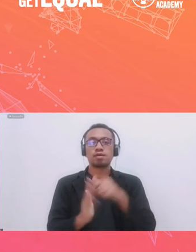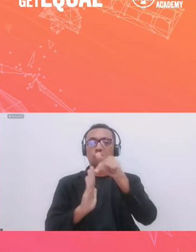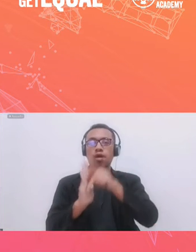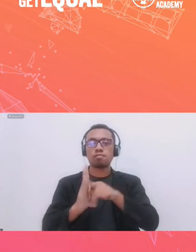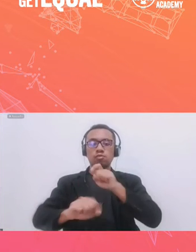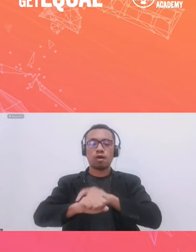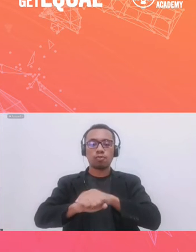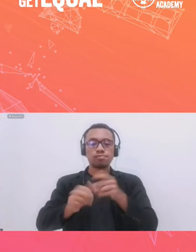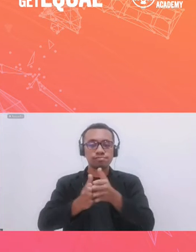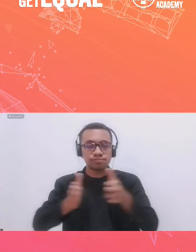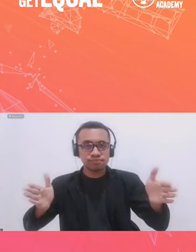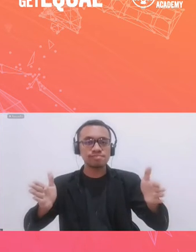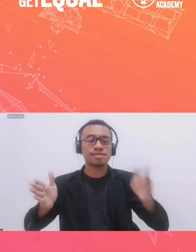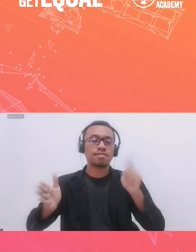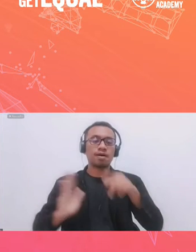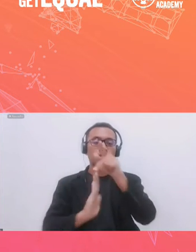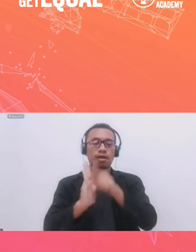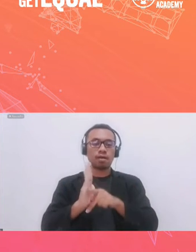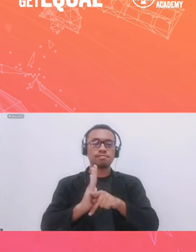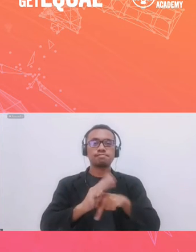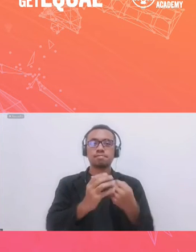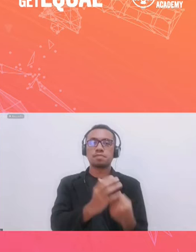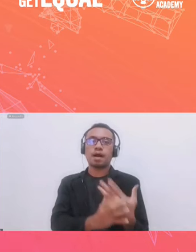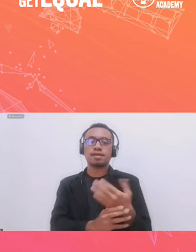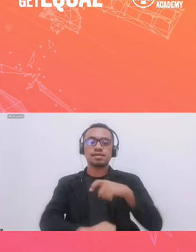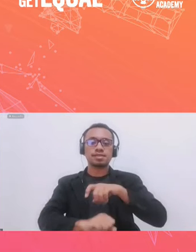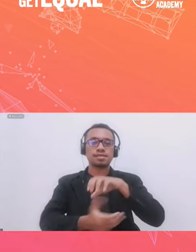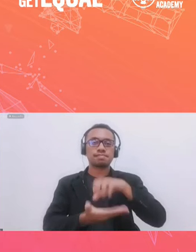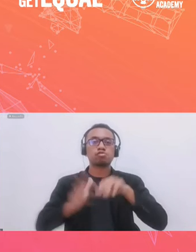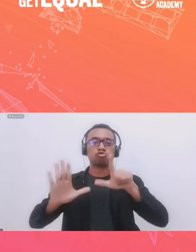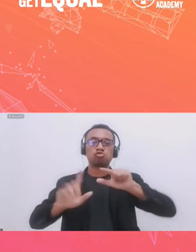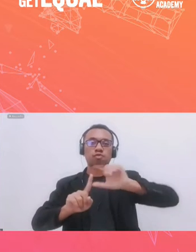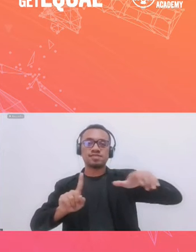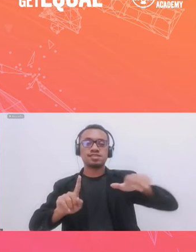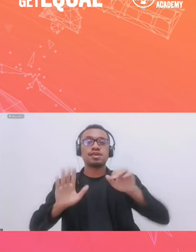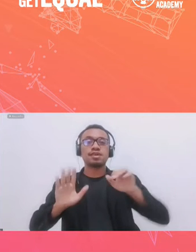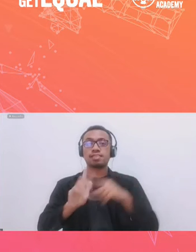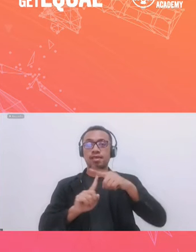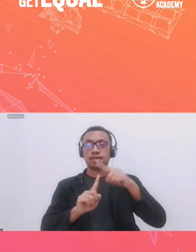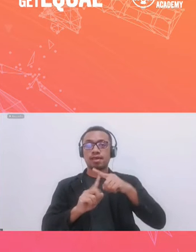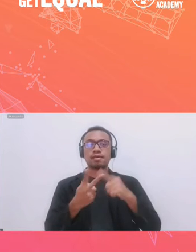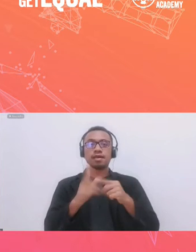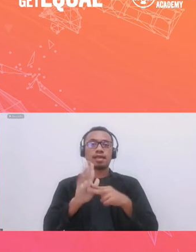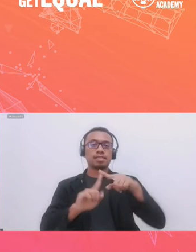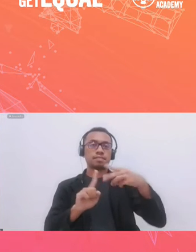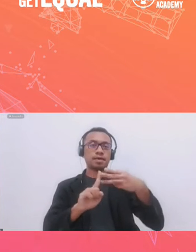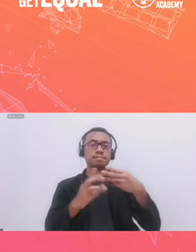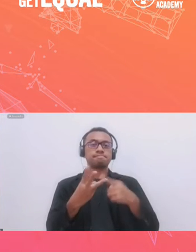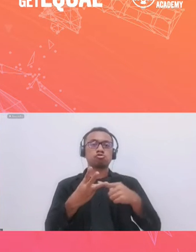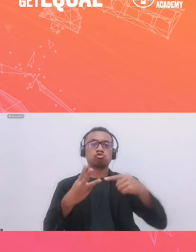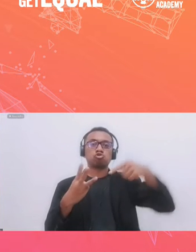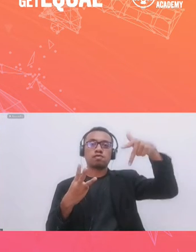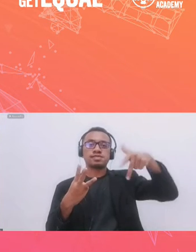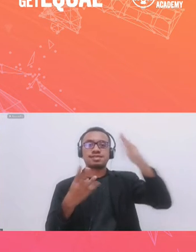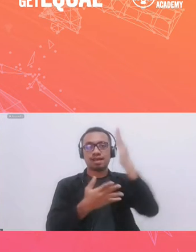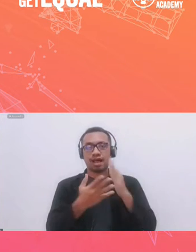oleh program-program development di 7 provinsi, yaitu di Nusa Tenggara Timur, Nusa Tenggara Barat, di Sulawesi